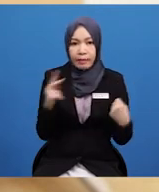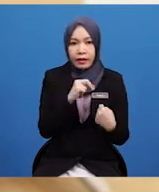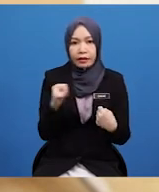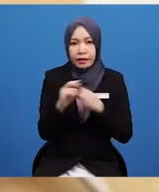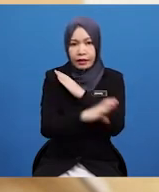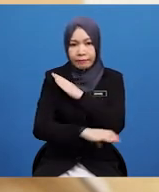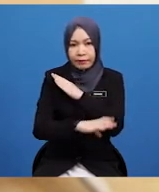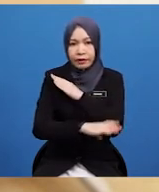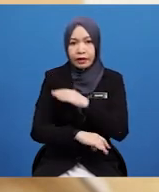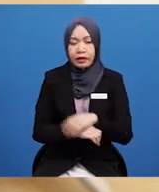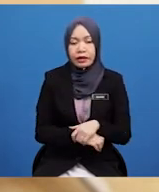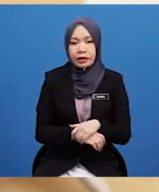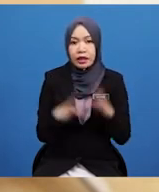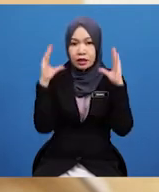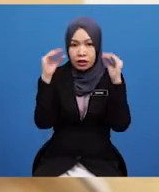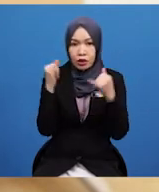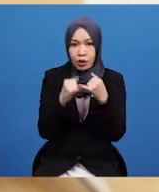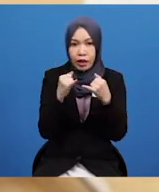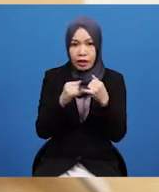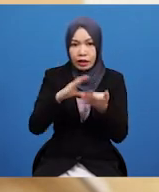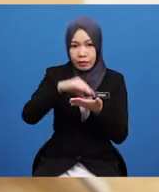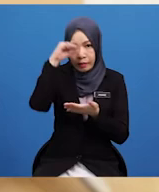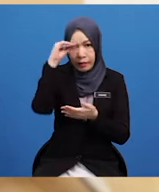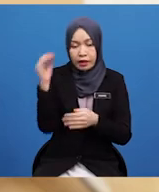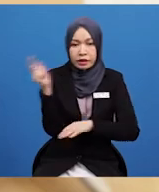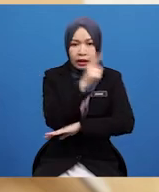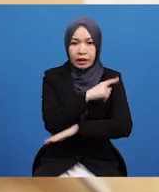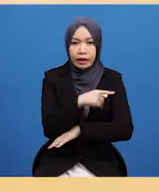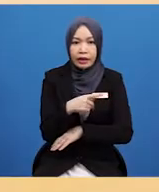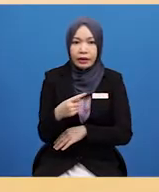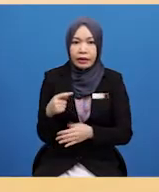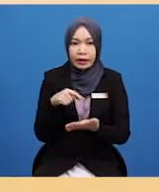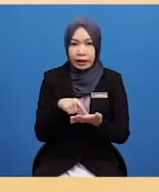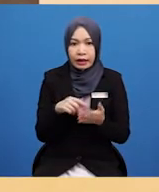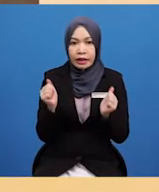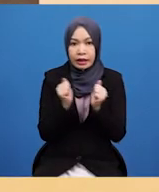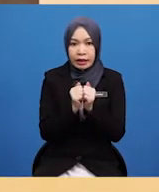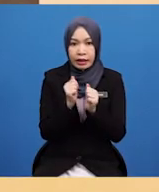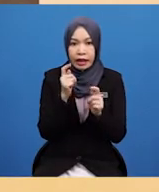Cikgu akhiri pembelajaran kita ini dengan tugasan soalan esei.